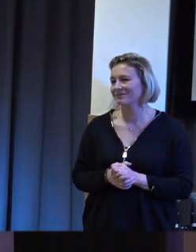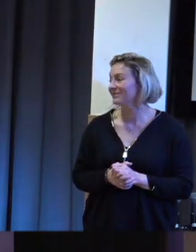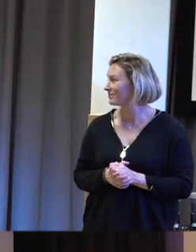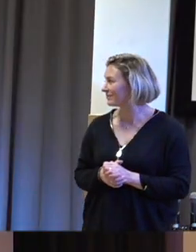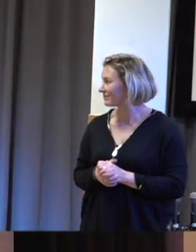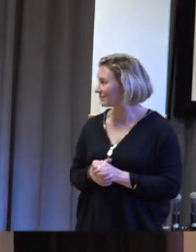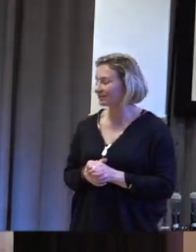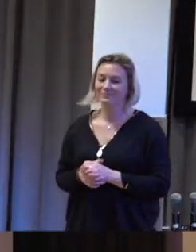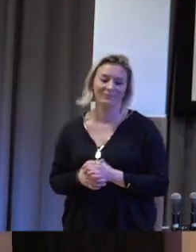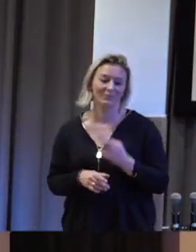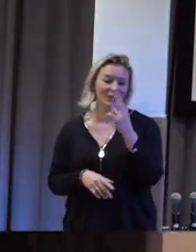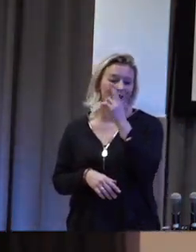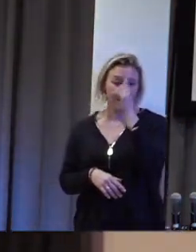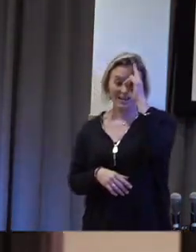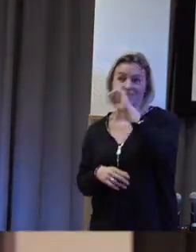Que le nom du Seigneur soit béni.